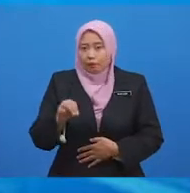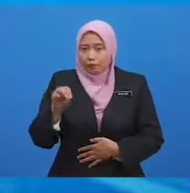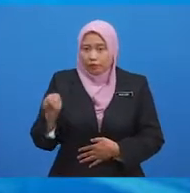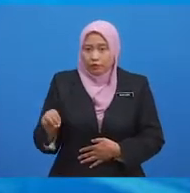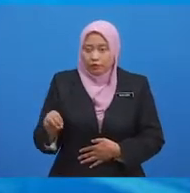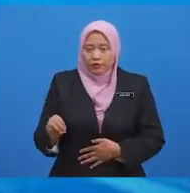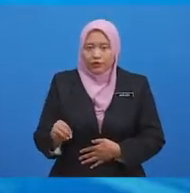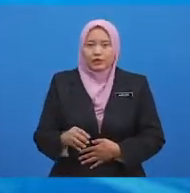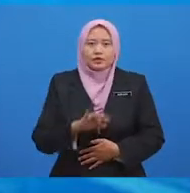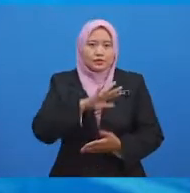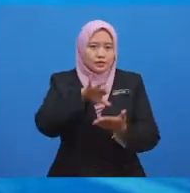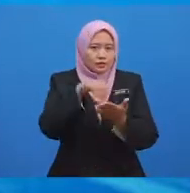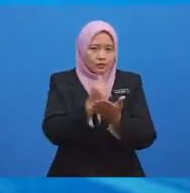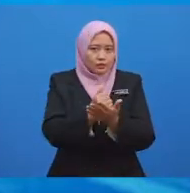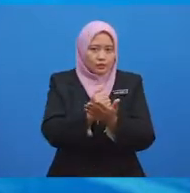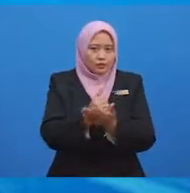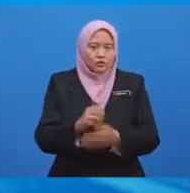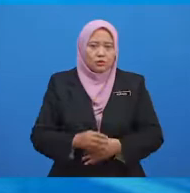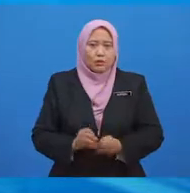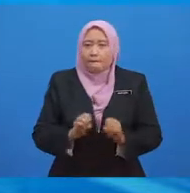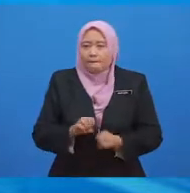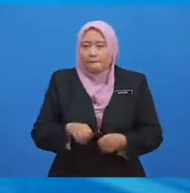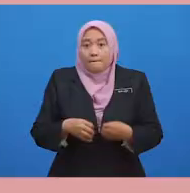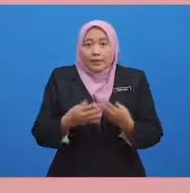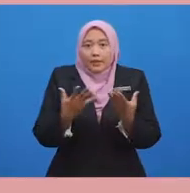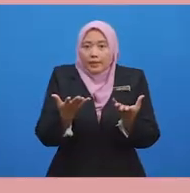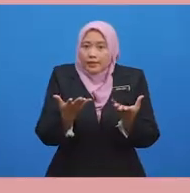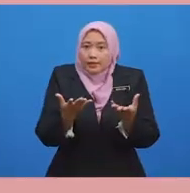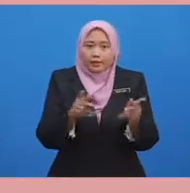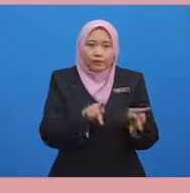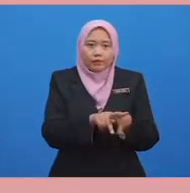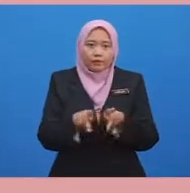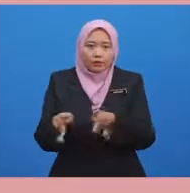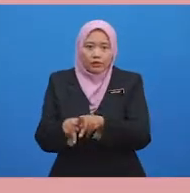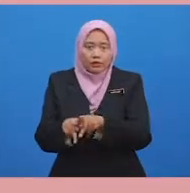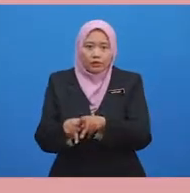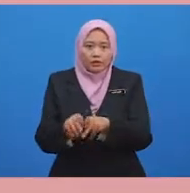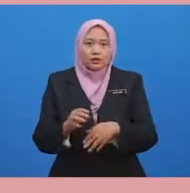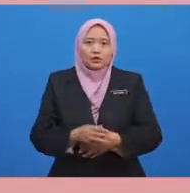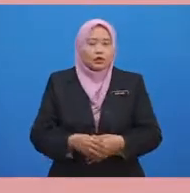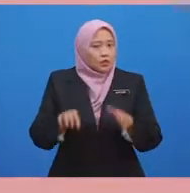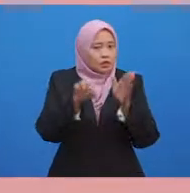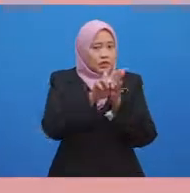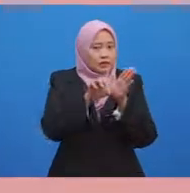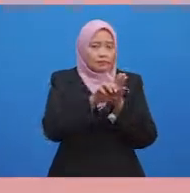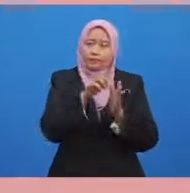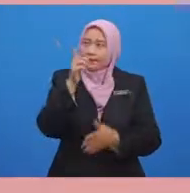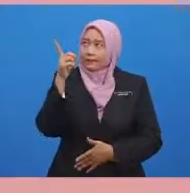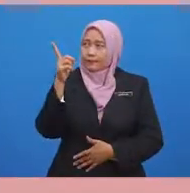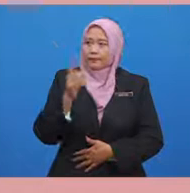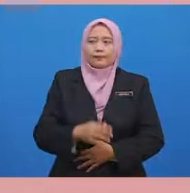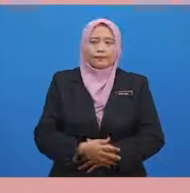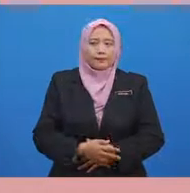Murid-murid yang dikasihi sekalian, bagaimanakah pula dengan gambar yang ditunjukkan ini?